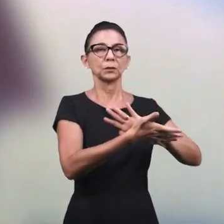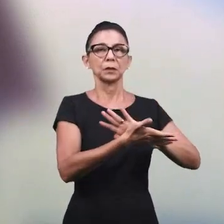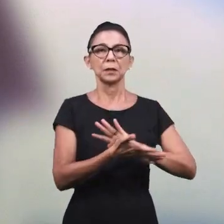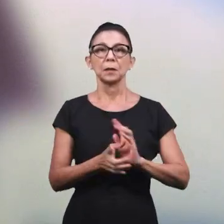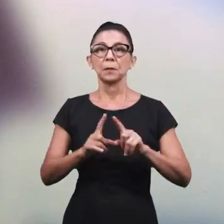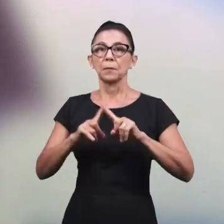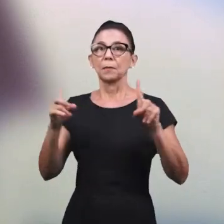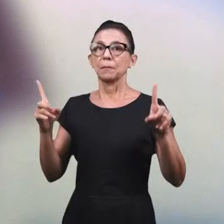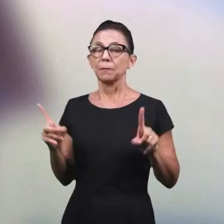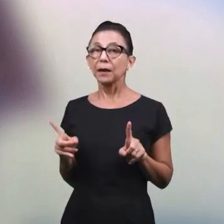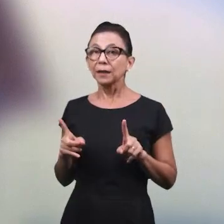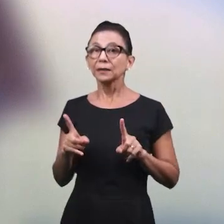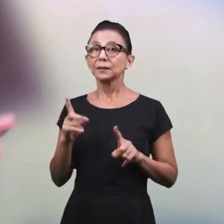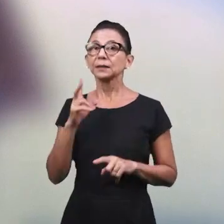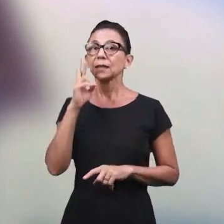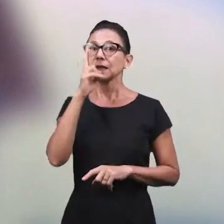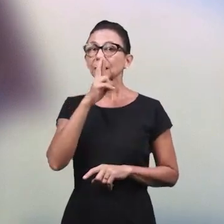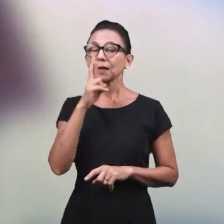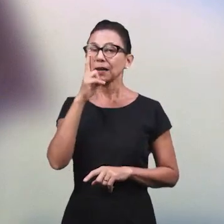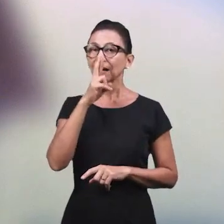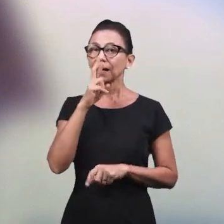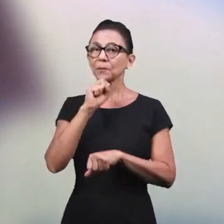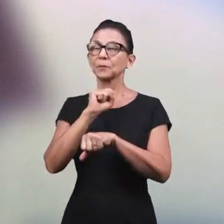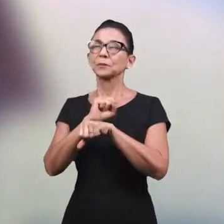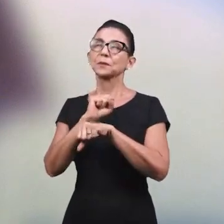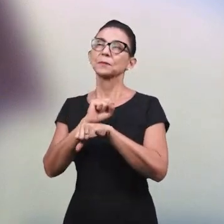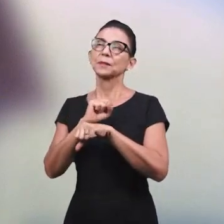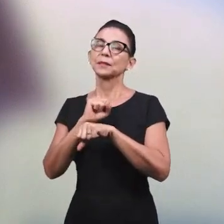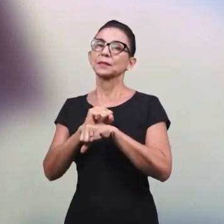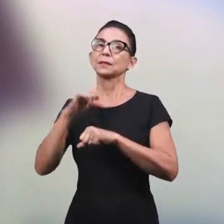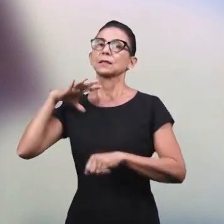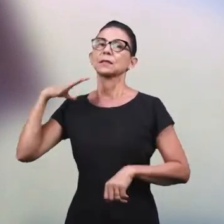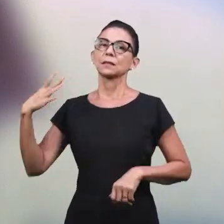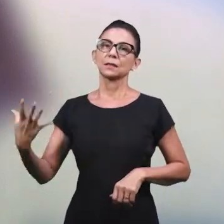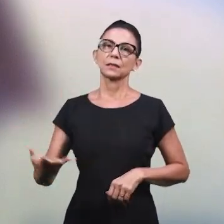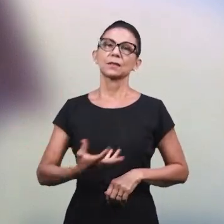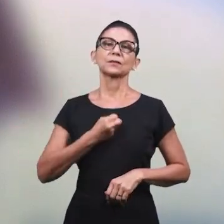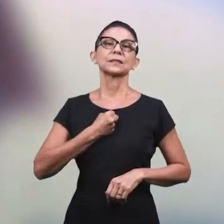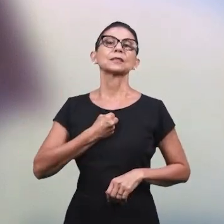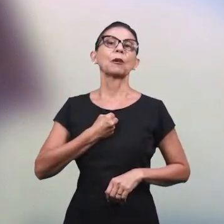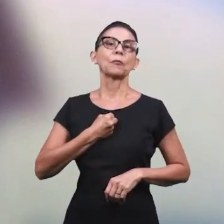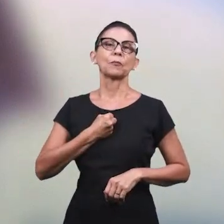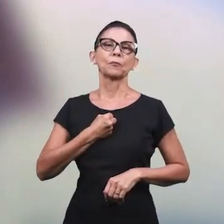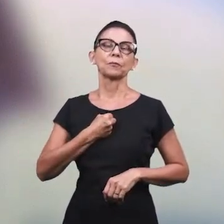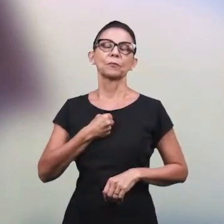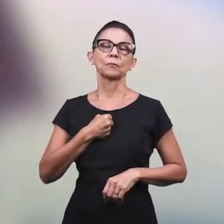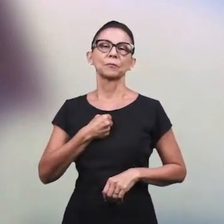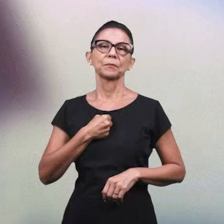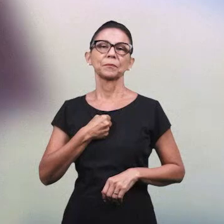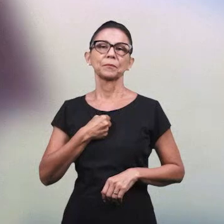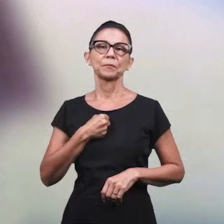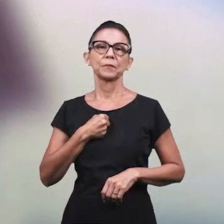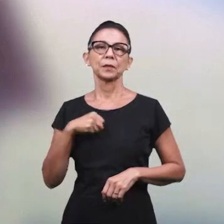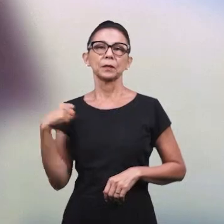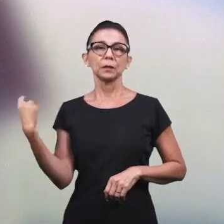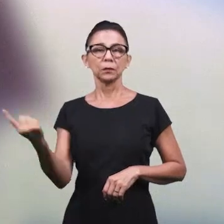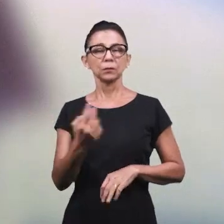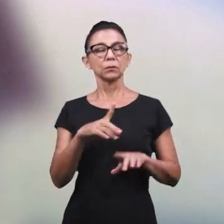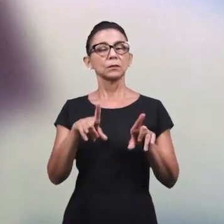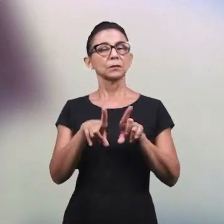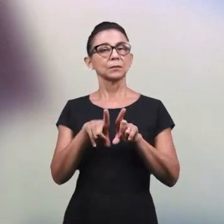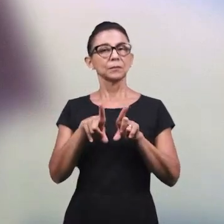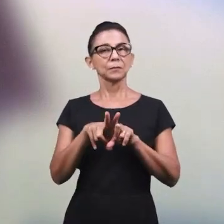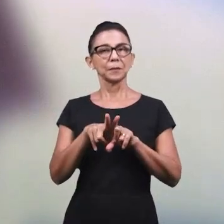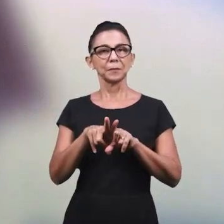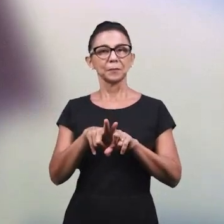prête. Elle attendait son salut. Ainsi, nous attendons le retour de Jésus. En foi et obéissance, avec